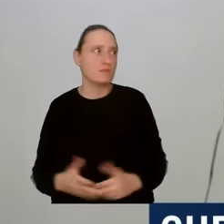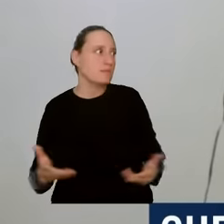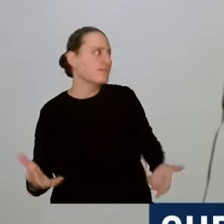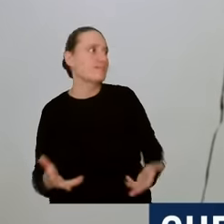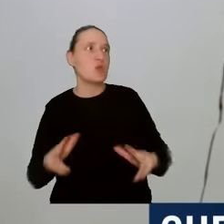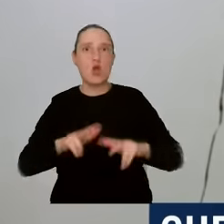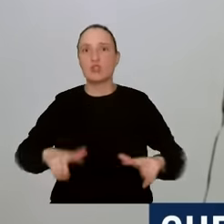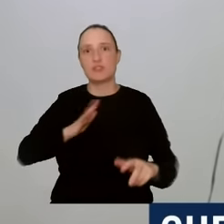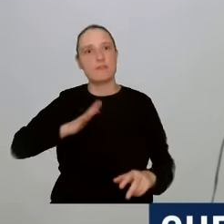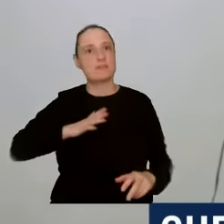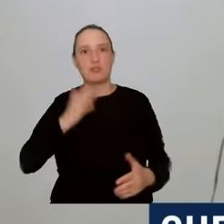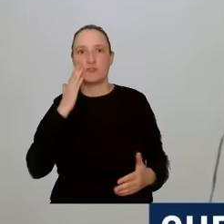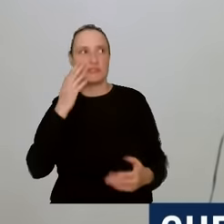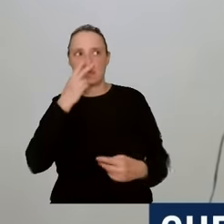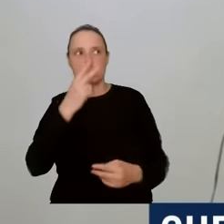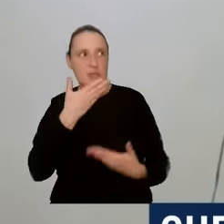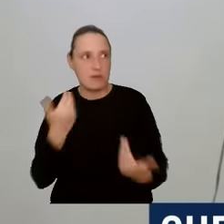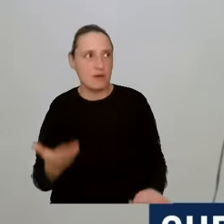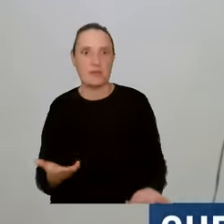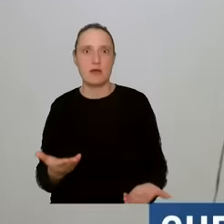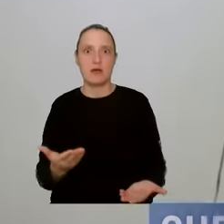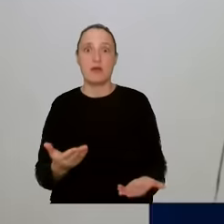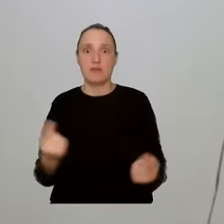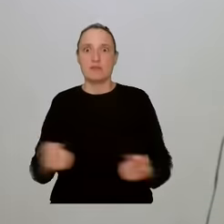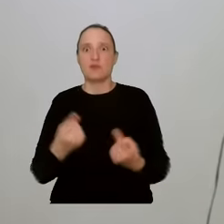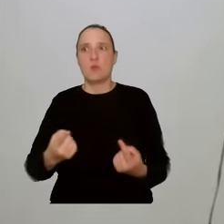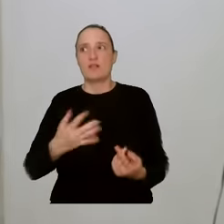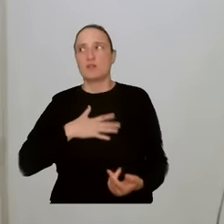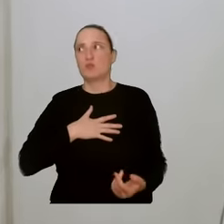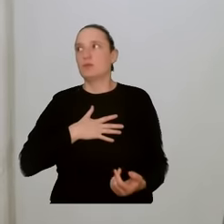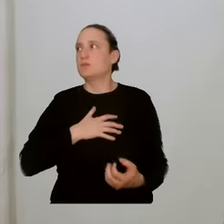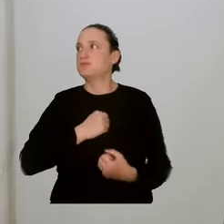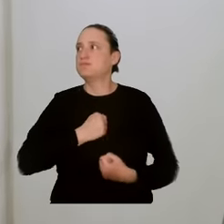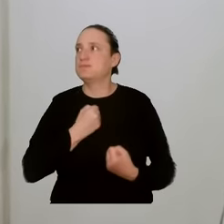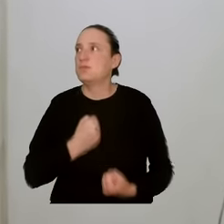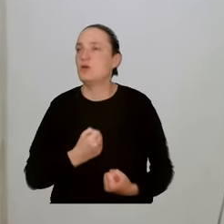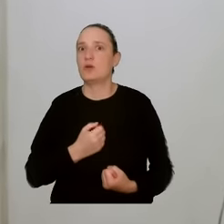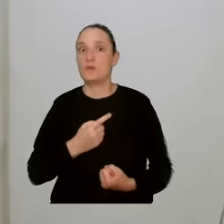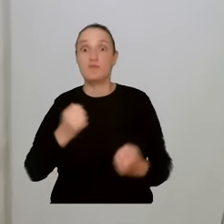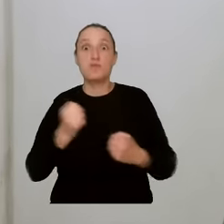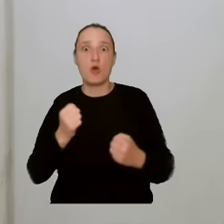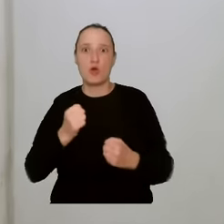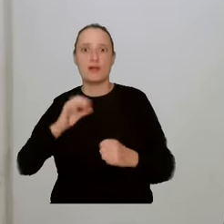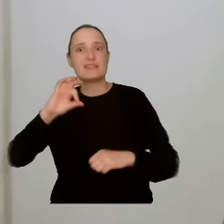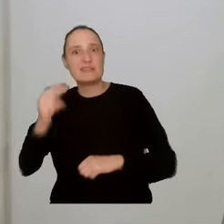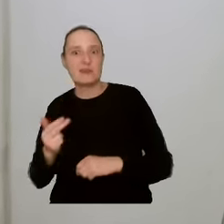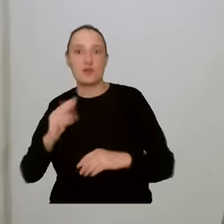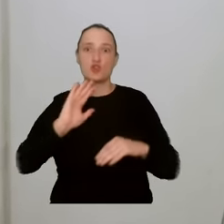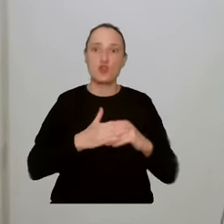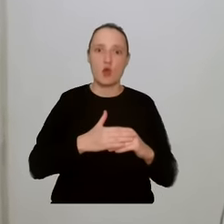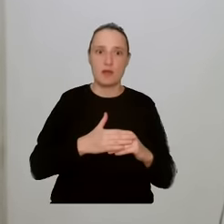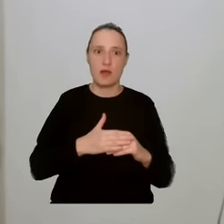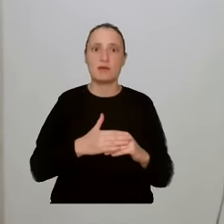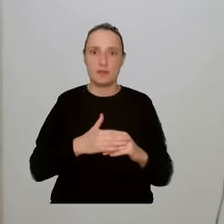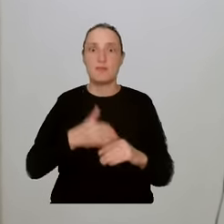rodzinie bezpiecznego miejsca do życia. W tej sytuacji w moim sercu jest wielki ucisk. Boję się, że mój syn i żona będą musieli żyć w tym miejscu